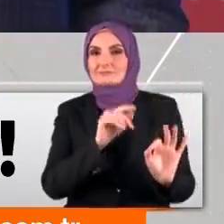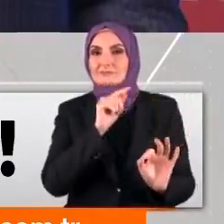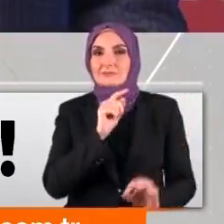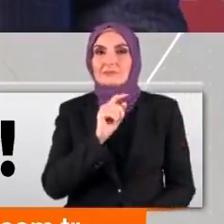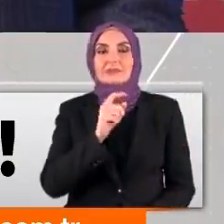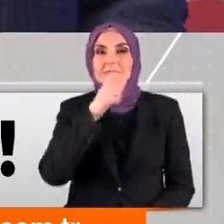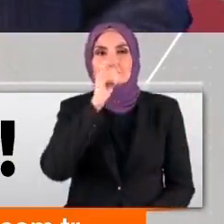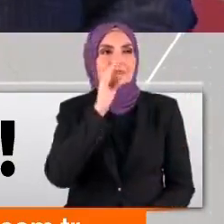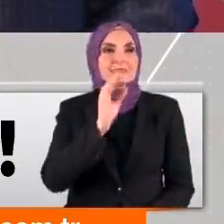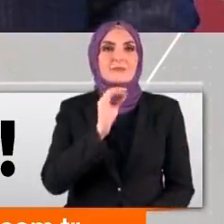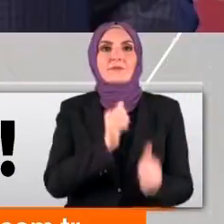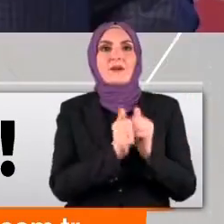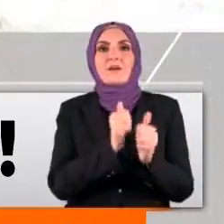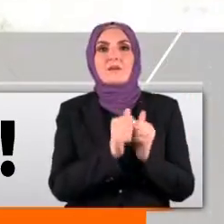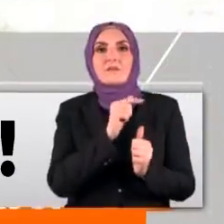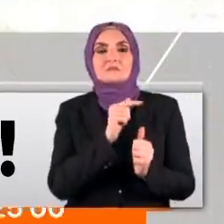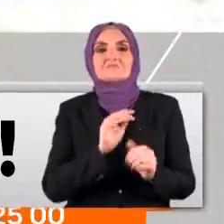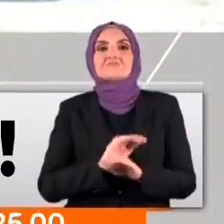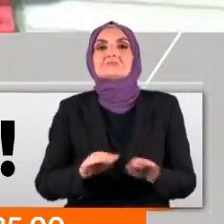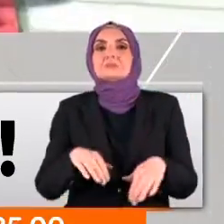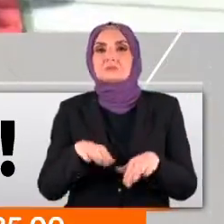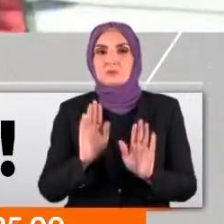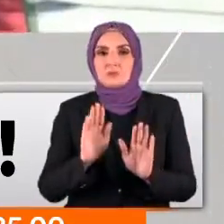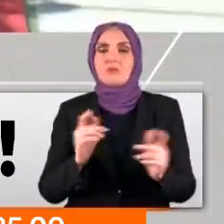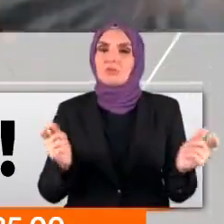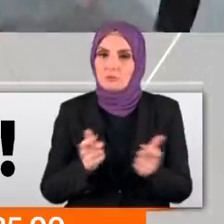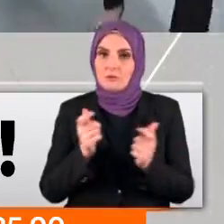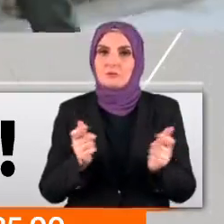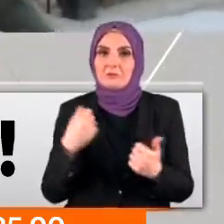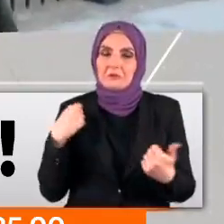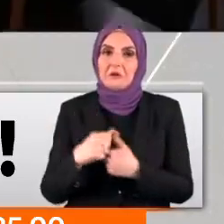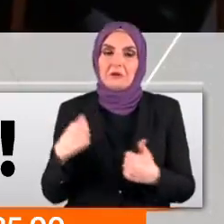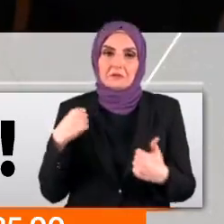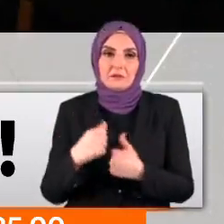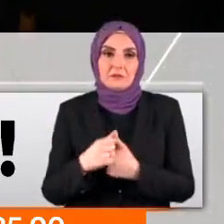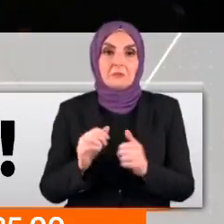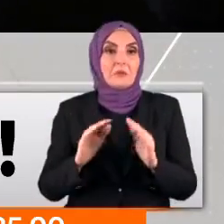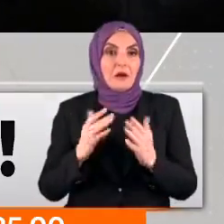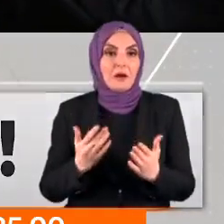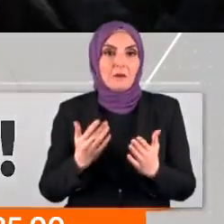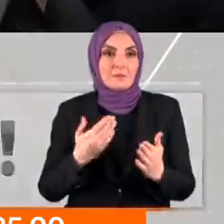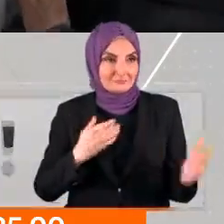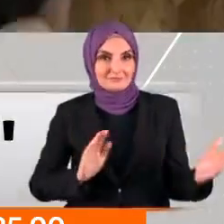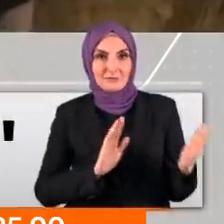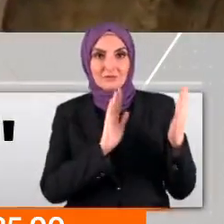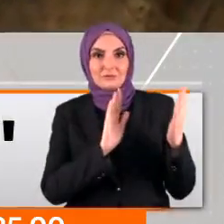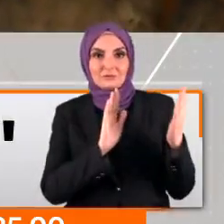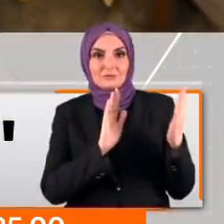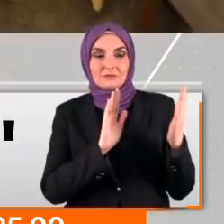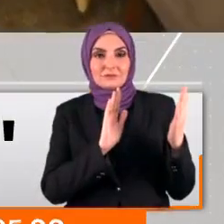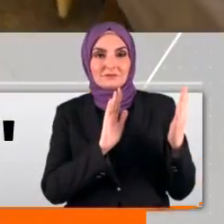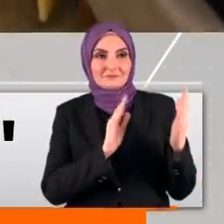ardı arkası kesilmiyor. Toplantı üstüne toplantı yapıyorlar. Fakat bizim karşımıza